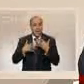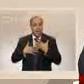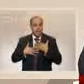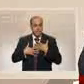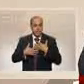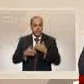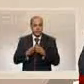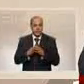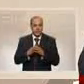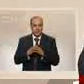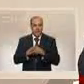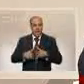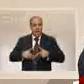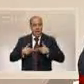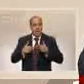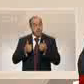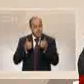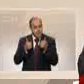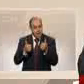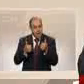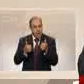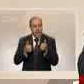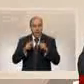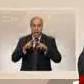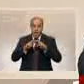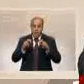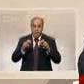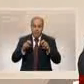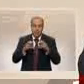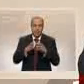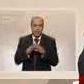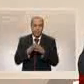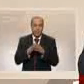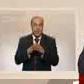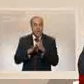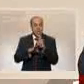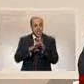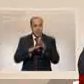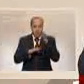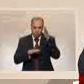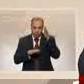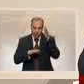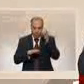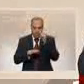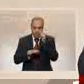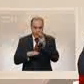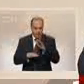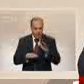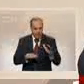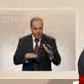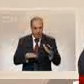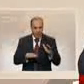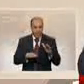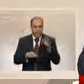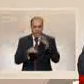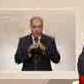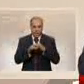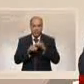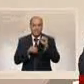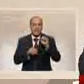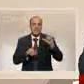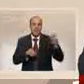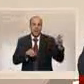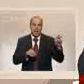يحب حياه كريمه اللي يبحث عن ضمان مستقبل صغاره ينتخب سليم